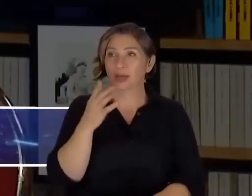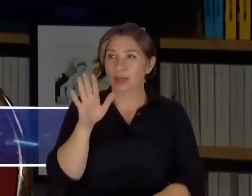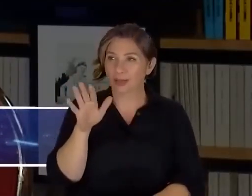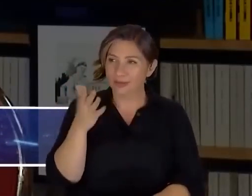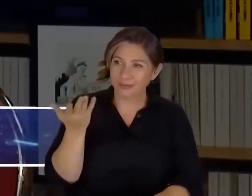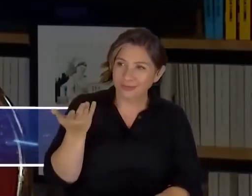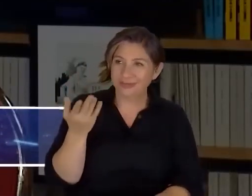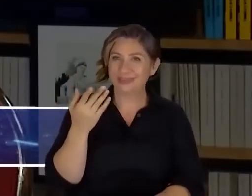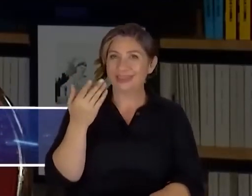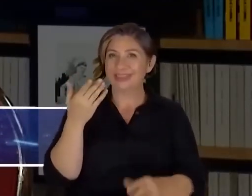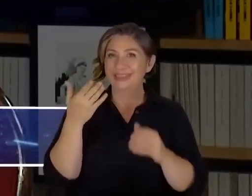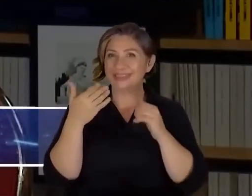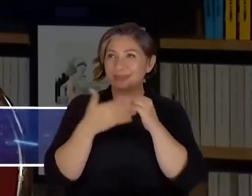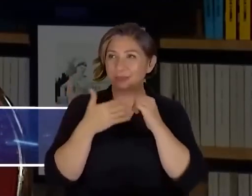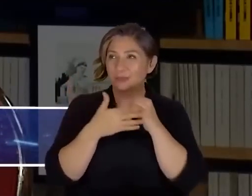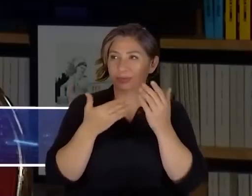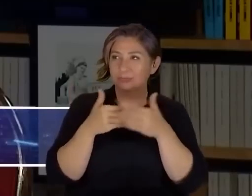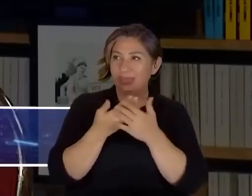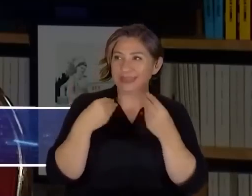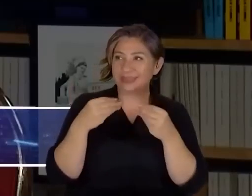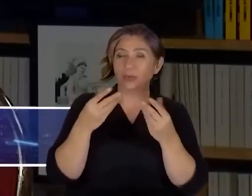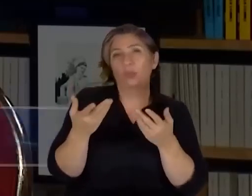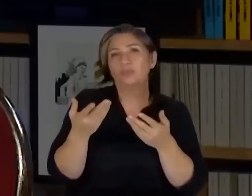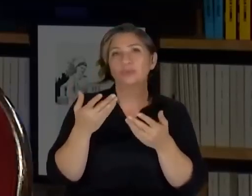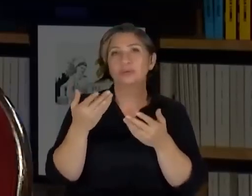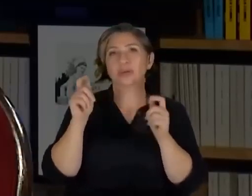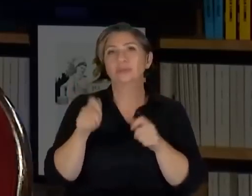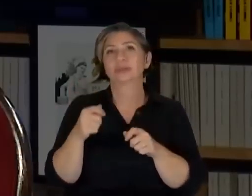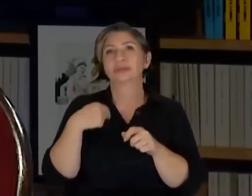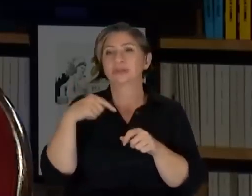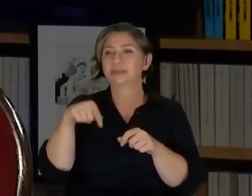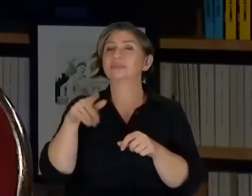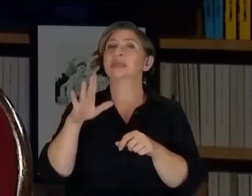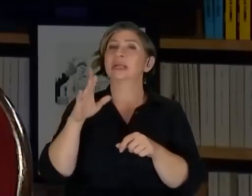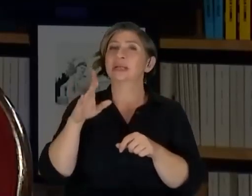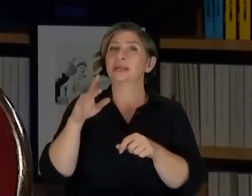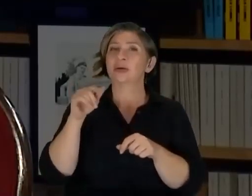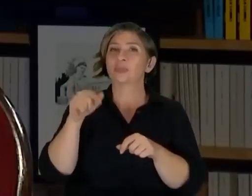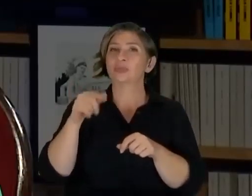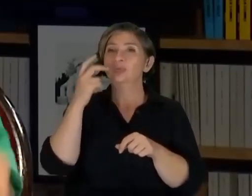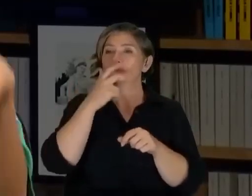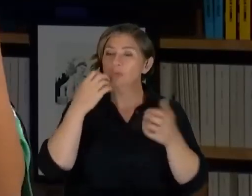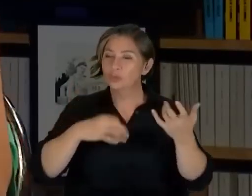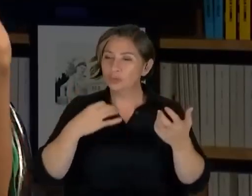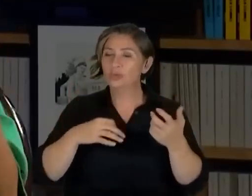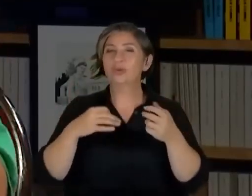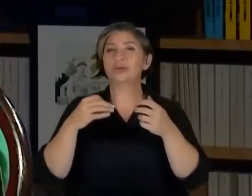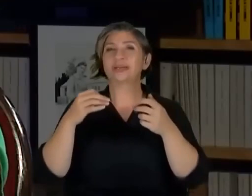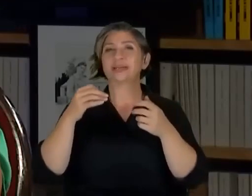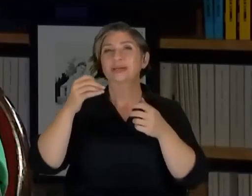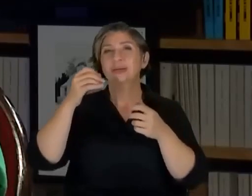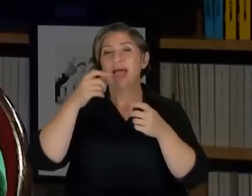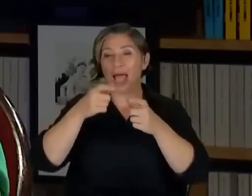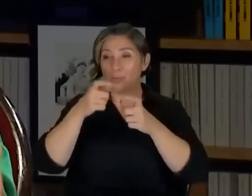ki Esra, yani şimdi nasıl bilet falan satacağız? Olsun dedim, yapacağız. Bunu şimdi değil. Şimdi bu türkü ve işte bu